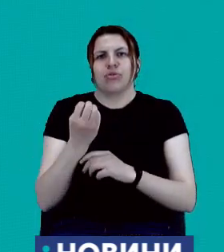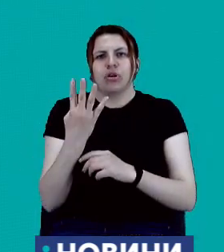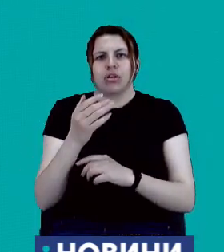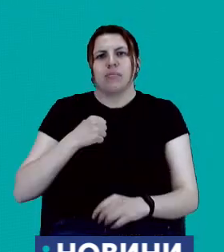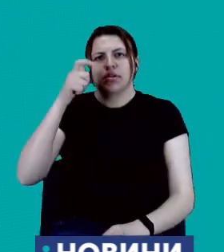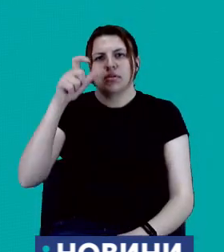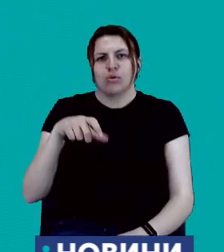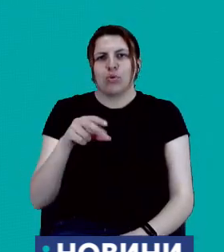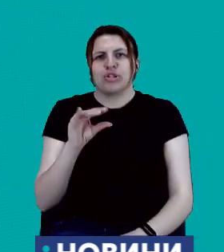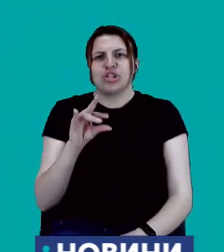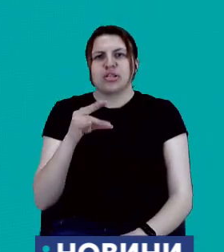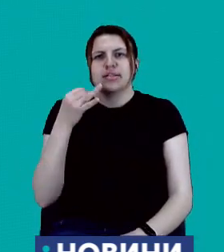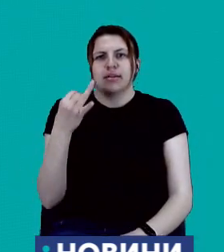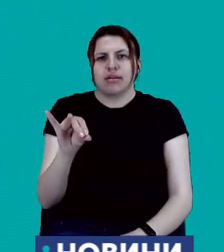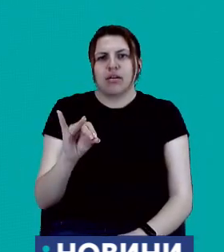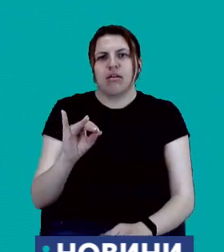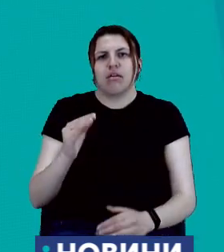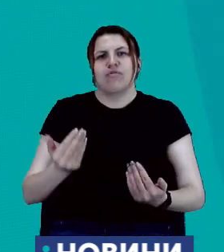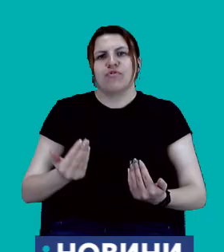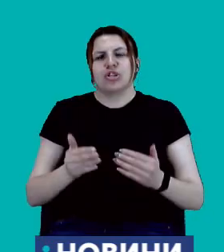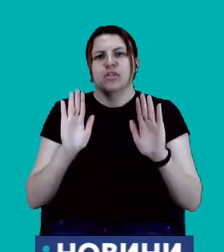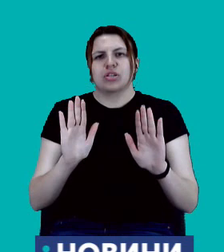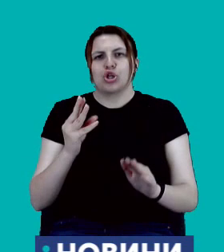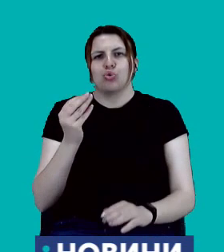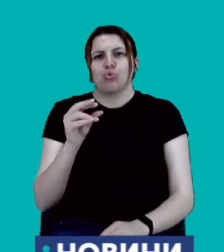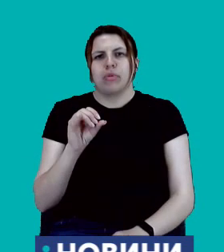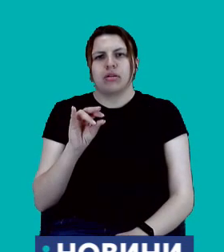Кульчицьким, тоді вижив лише штурман.